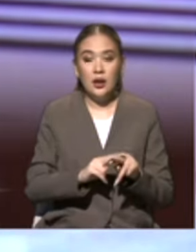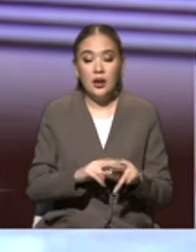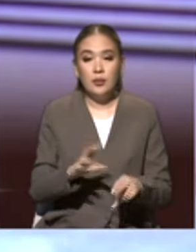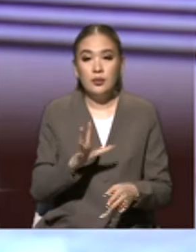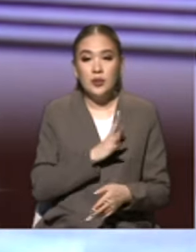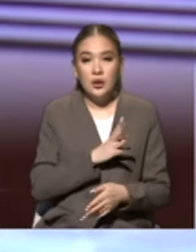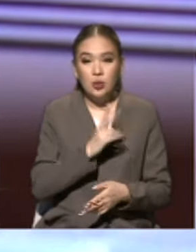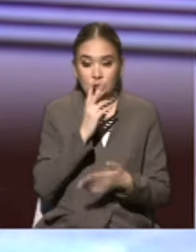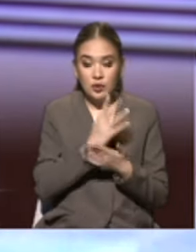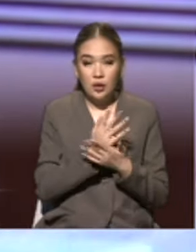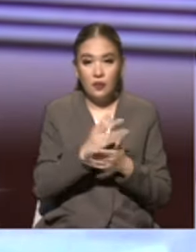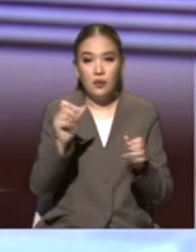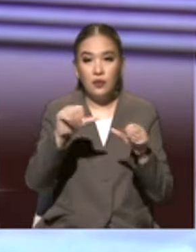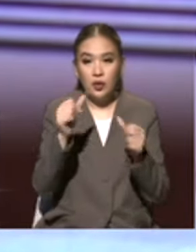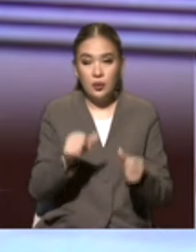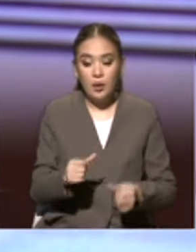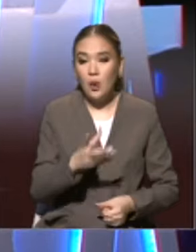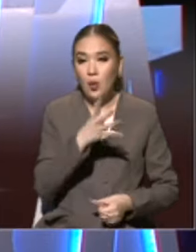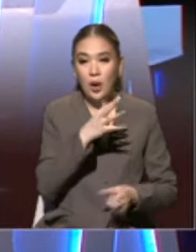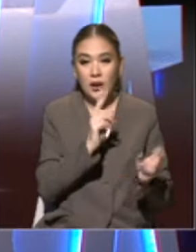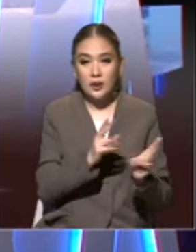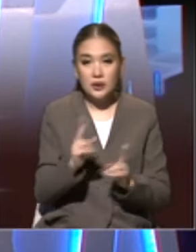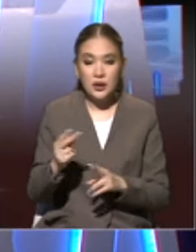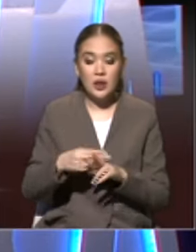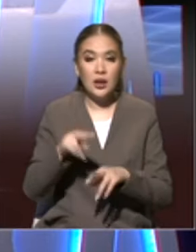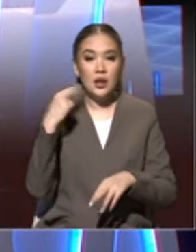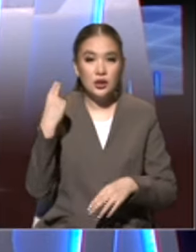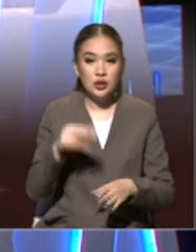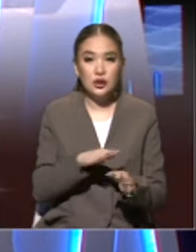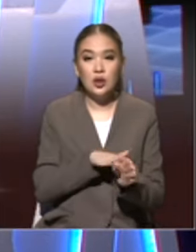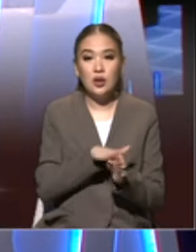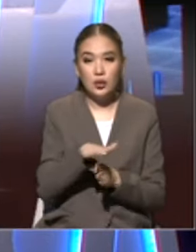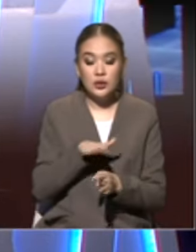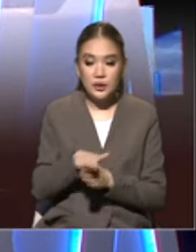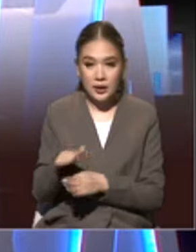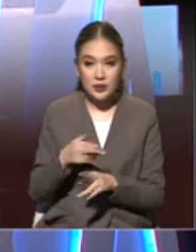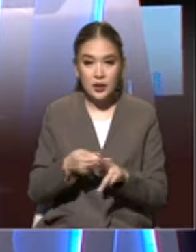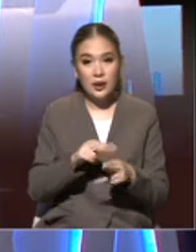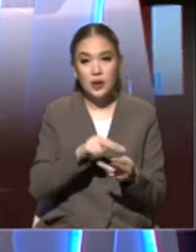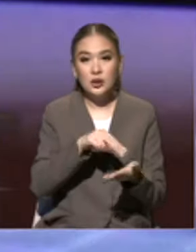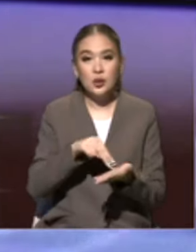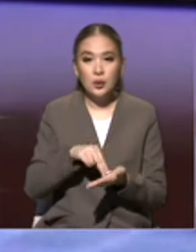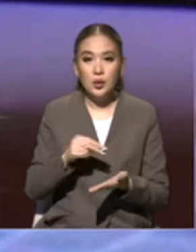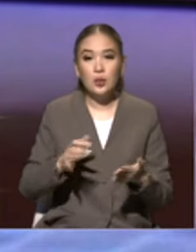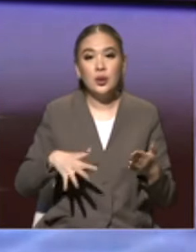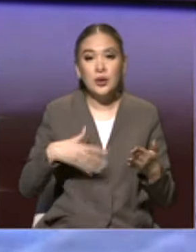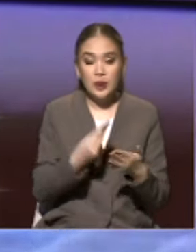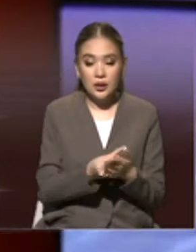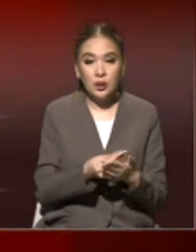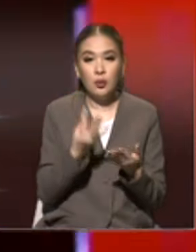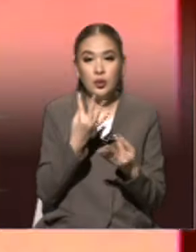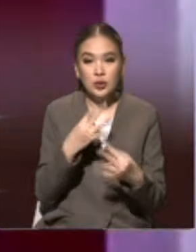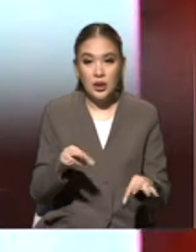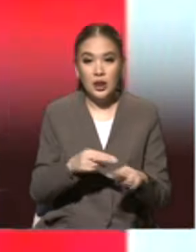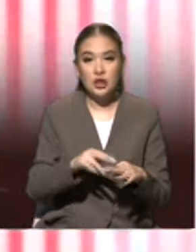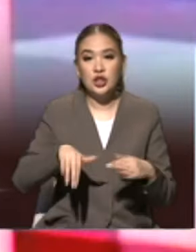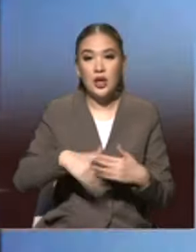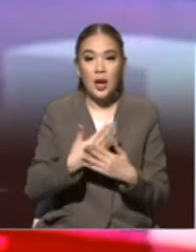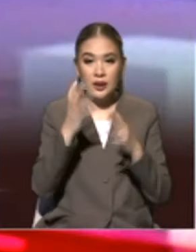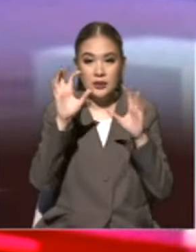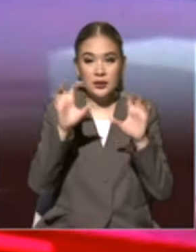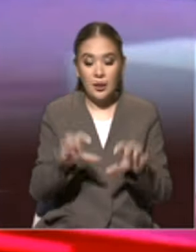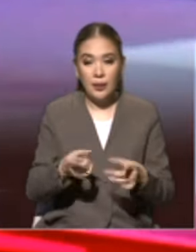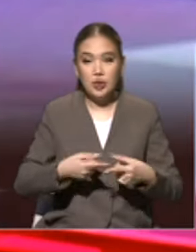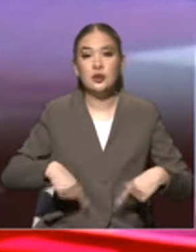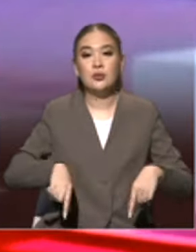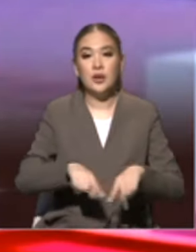бар, келісімшартты уақытылы және сапалы орындаймын дейтін. Сол соманы төлеуден босатылып отыр. Ал енді жаңа заңның шеңберінде бұл жұмыс